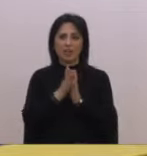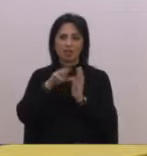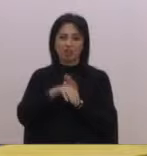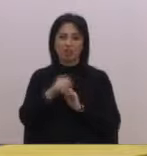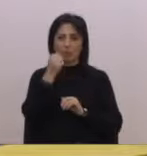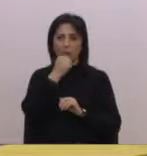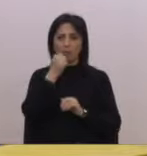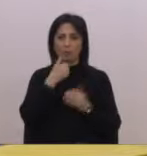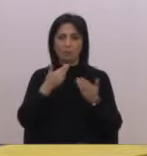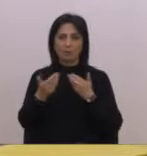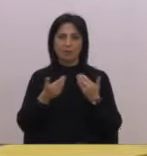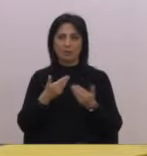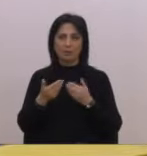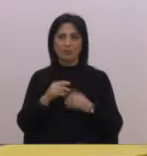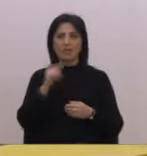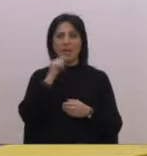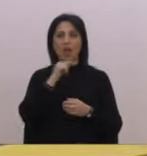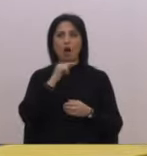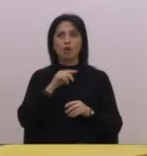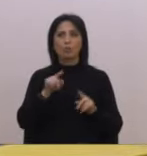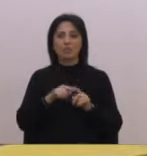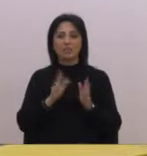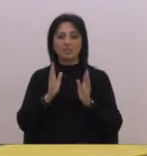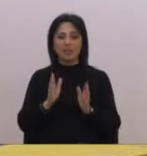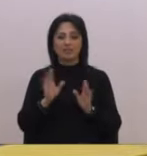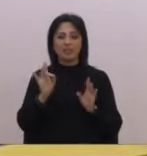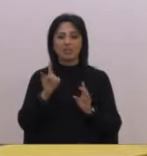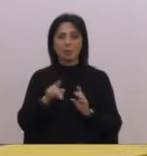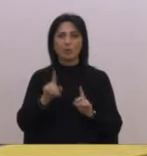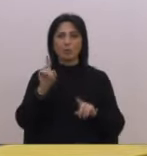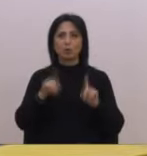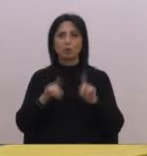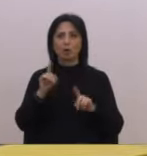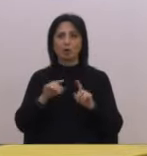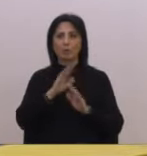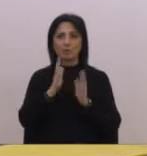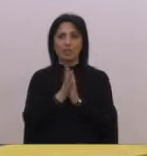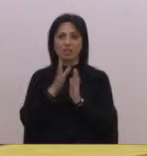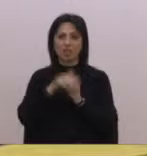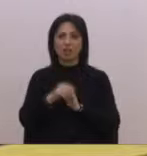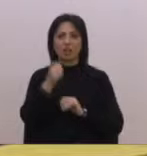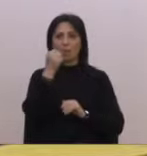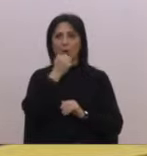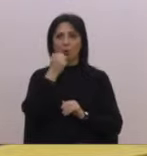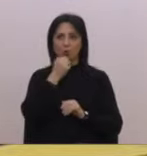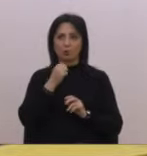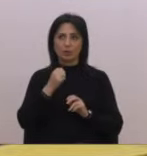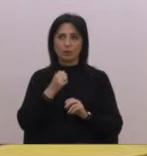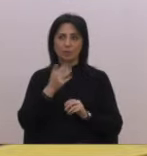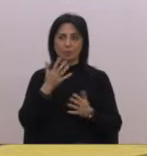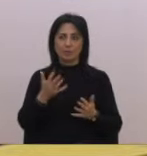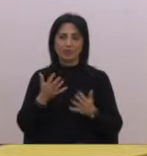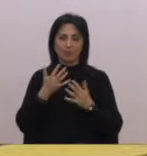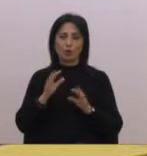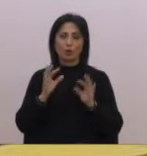პროდუქტთან მიმართებაში. ეკონომისტები ასე საზღვაენ, ასე იზომება ზოგადად ფლიანში და პროდუქტების ეფექტიანობა